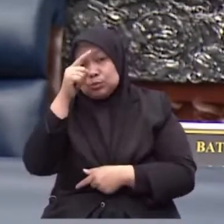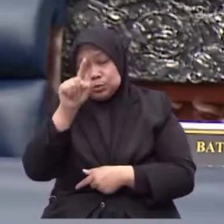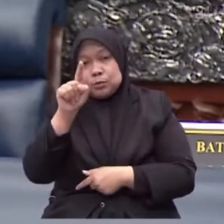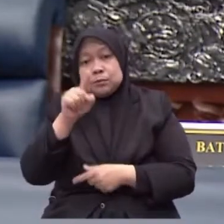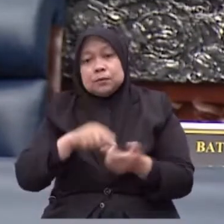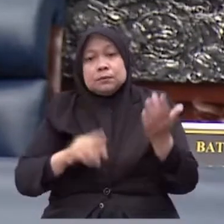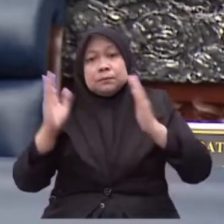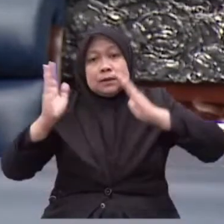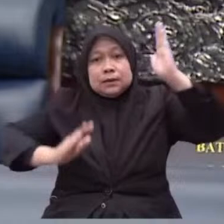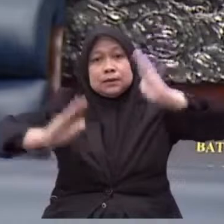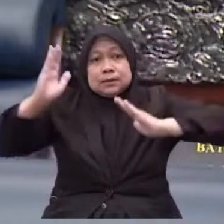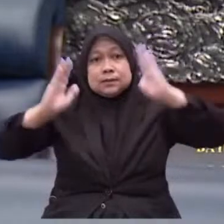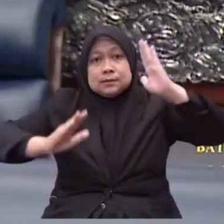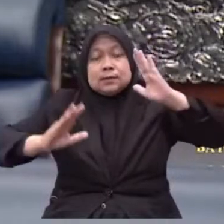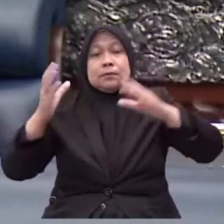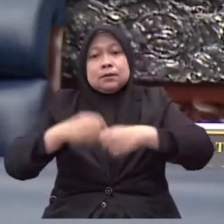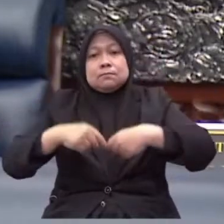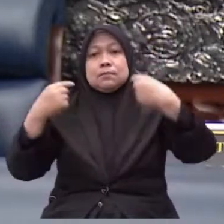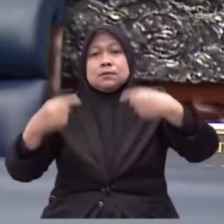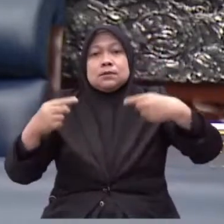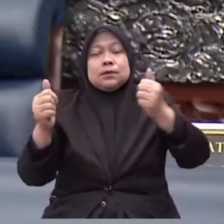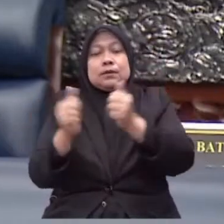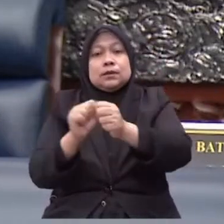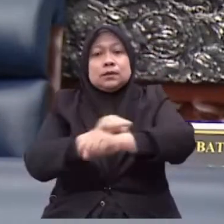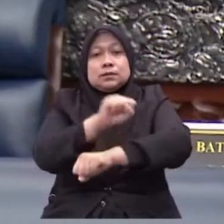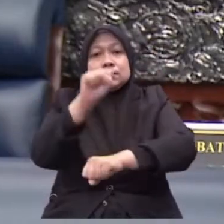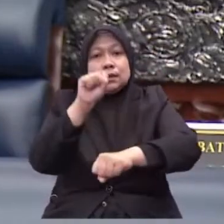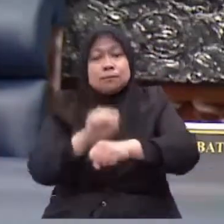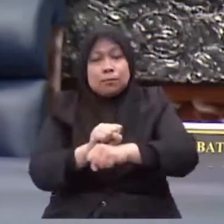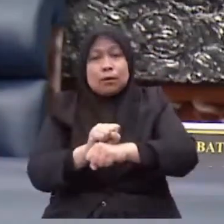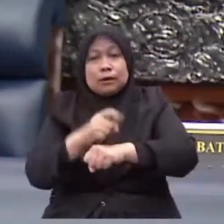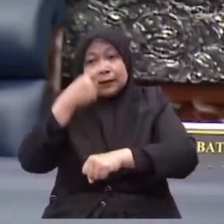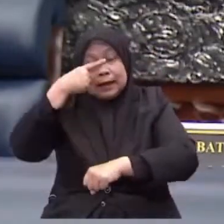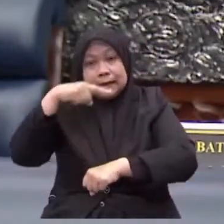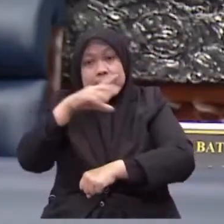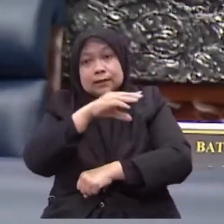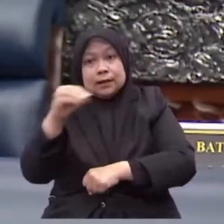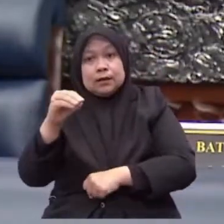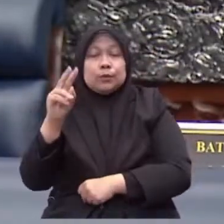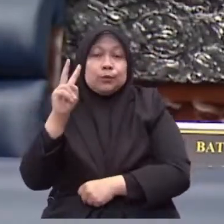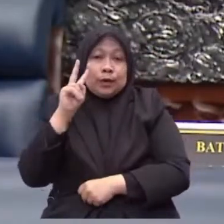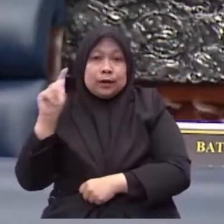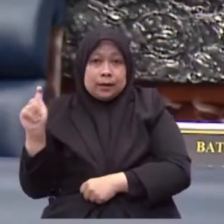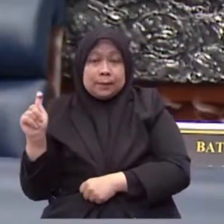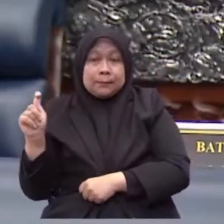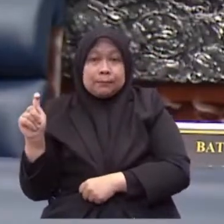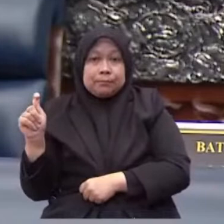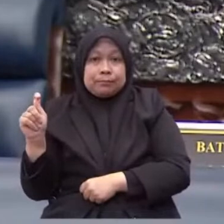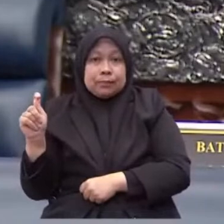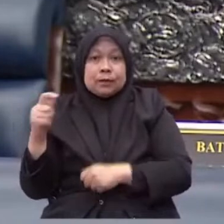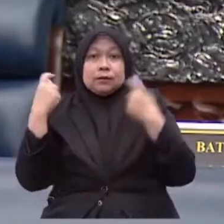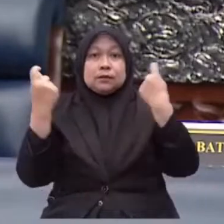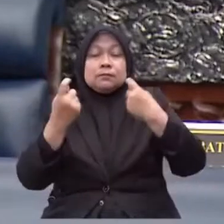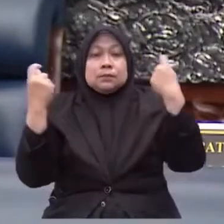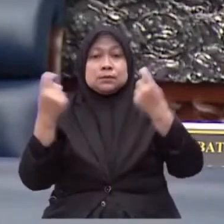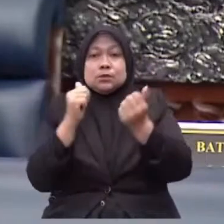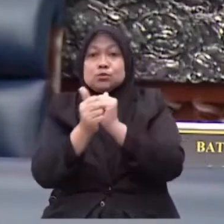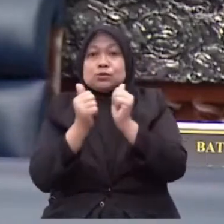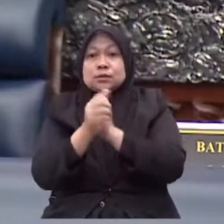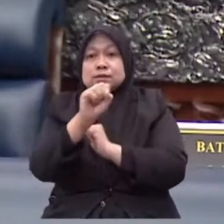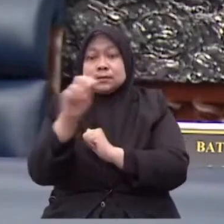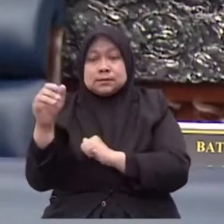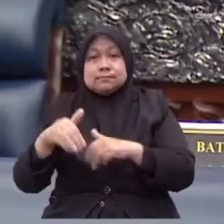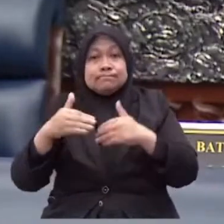memastikan Malaysia dapat bersaing dan Singapura Thailand dan Vietnam di smasya Suka sih